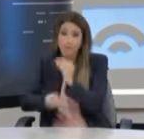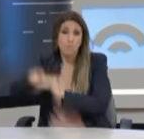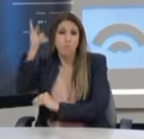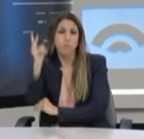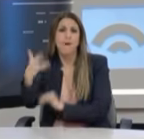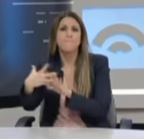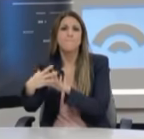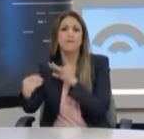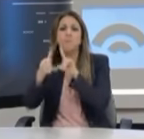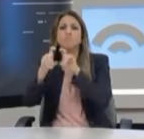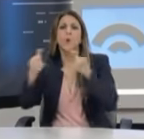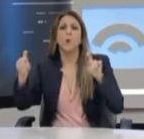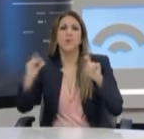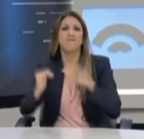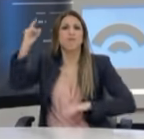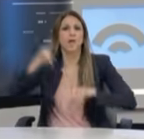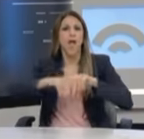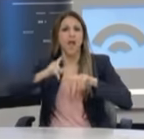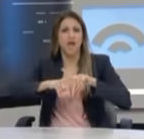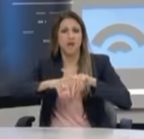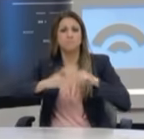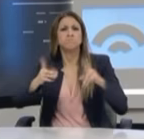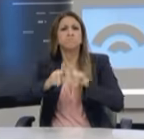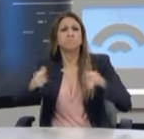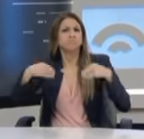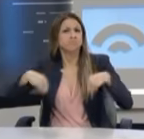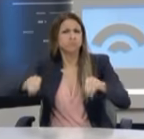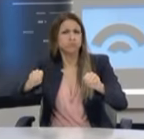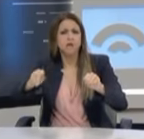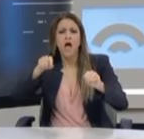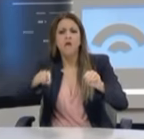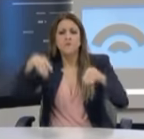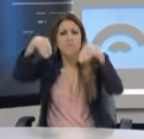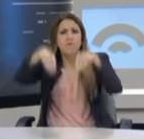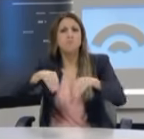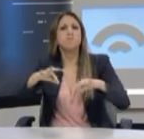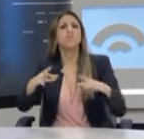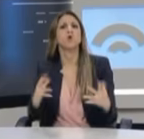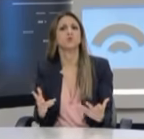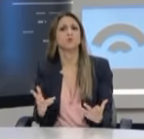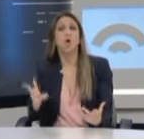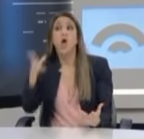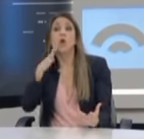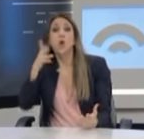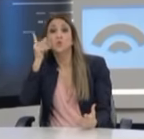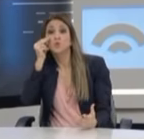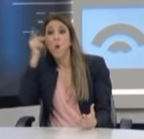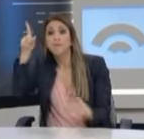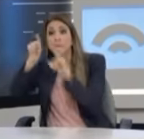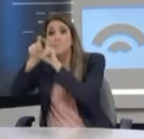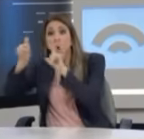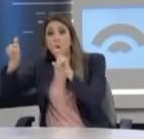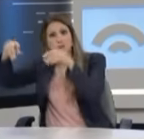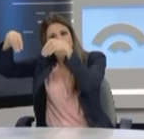ονομασία προέλευσης της Βόρειας Ελλάδος, όταν τα γειτονικά επίσημα πια θα κυκλοφορούν ως μακεδονικά. Τι